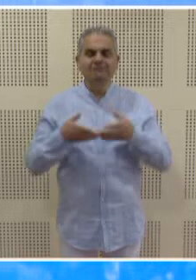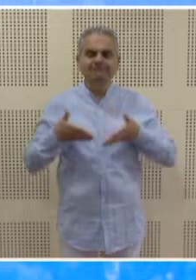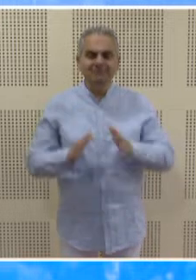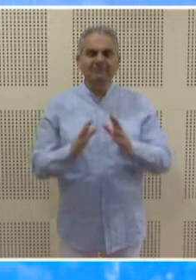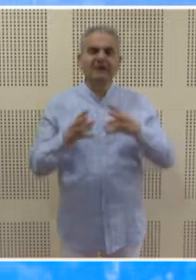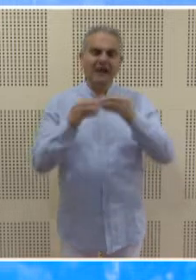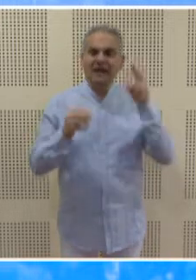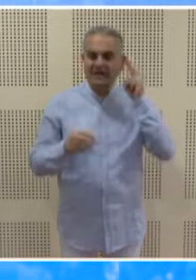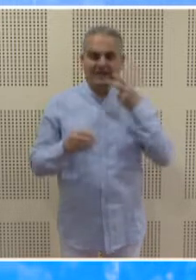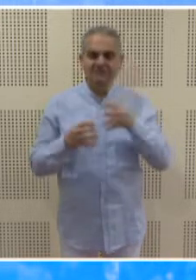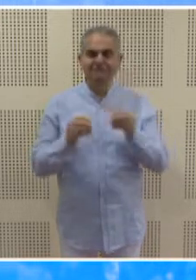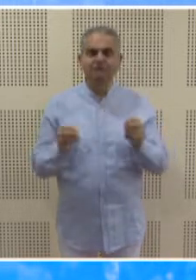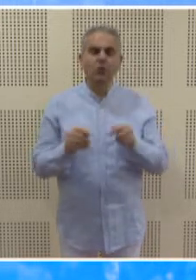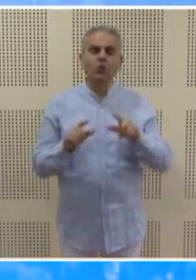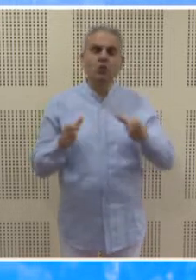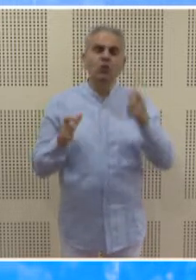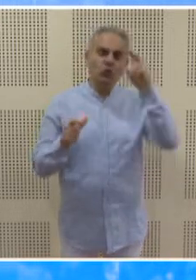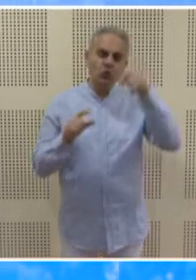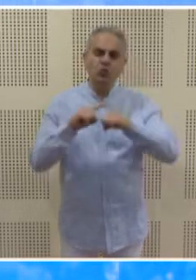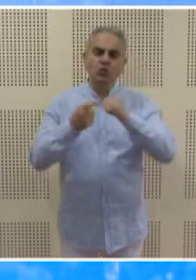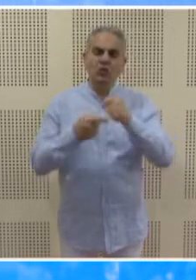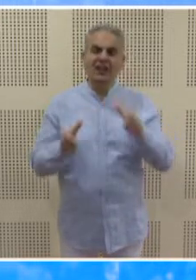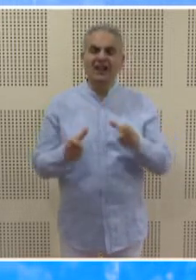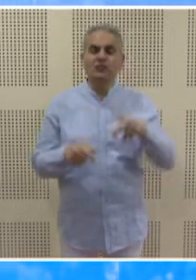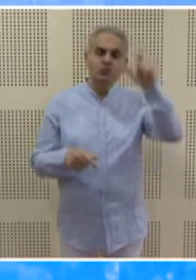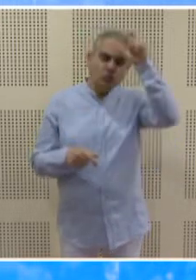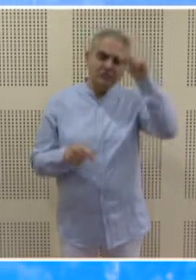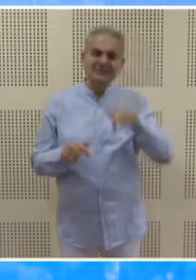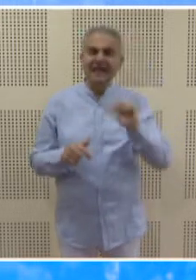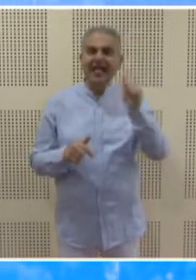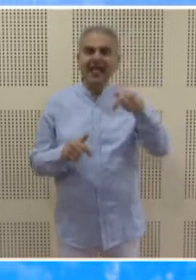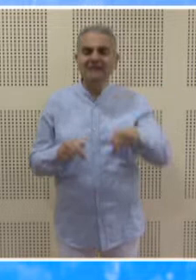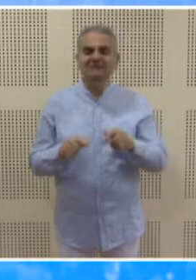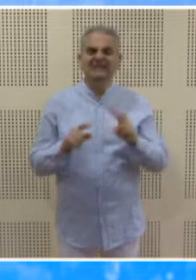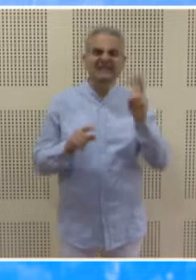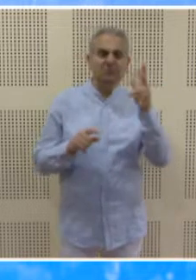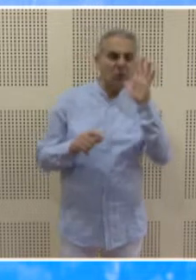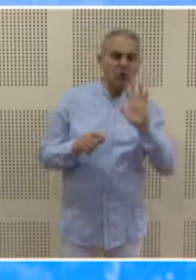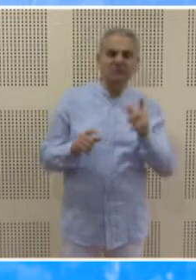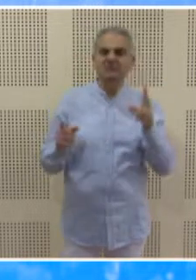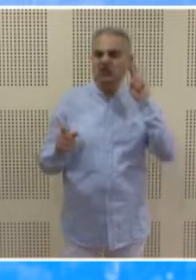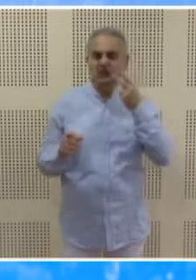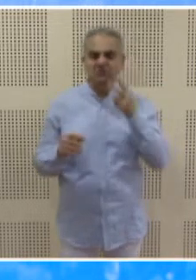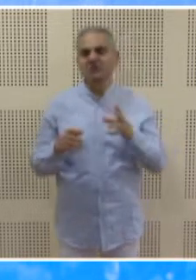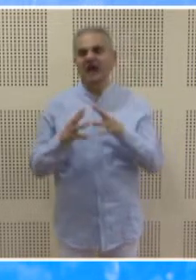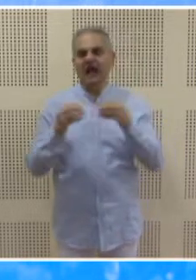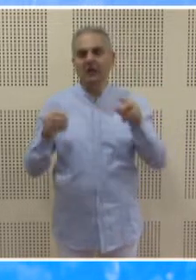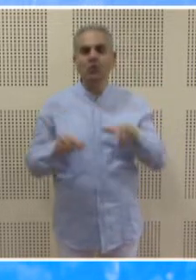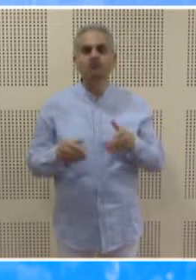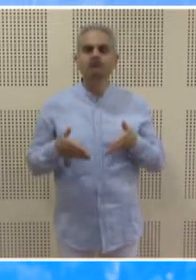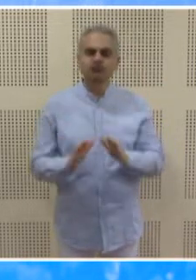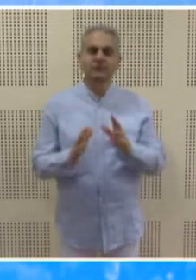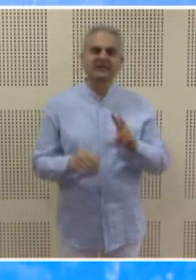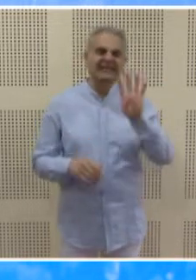Sesten işitme kayıplarının en sık görüldüğü ülkeler arasındadır. Türkiye'de her yıl yaklaşık 2500 bebek işitme kaybıyla doğmaktadır.